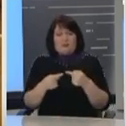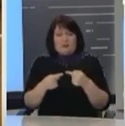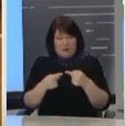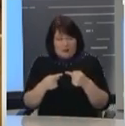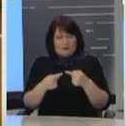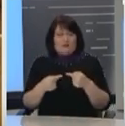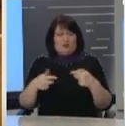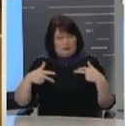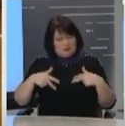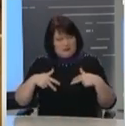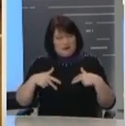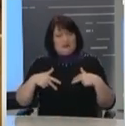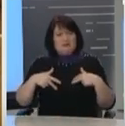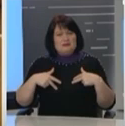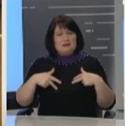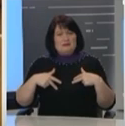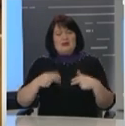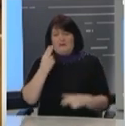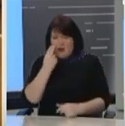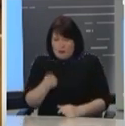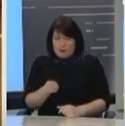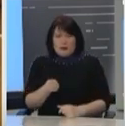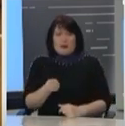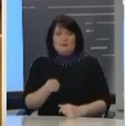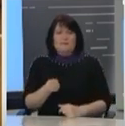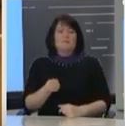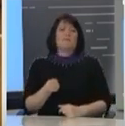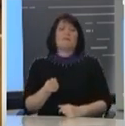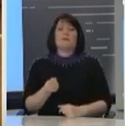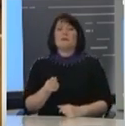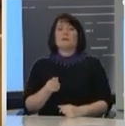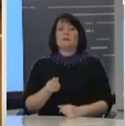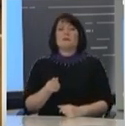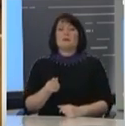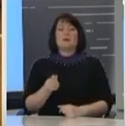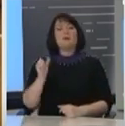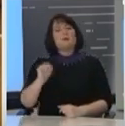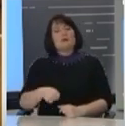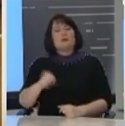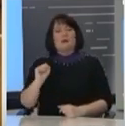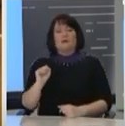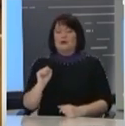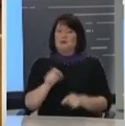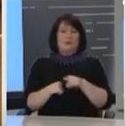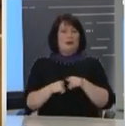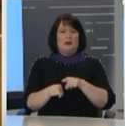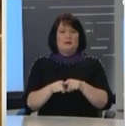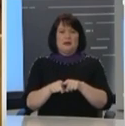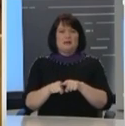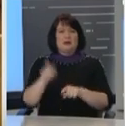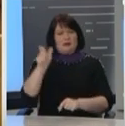κυβέρνησης γίνεται φανερό, ανεξάρτητα επαναλαμβάνω αν συμφωνεί ή διαφωνεί, ακόμα και σε αυτόν που